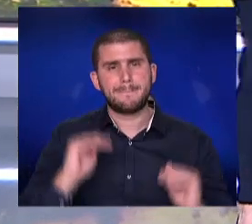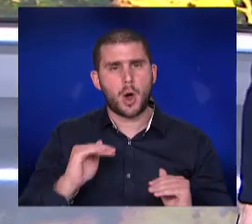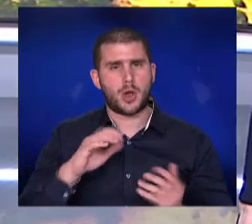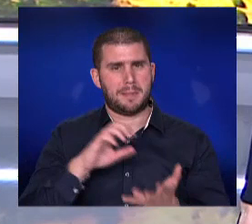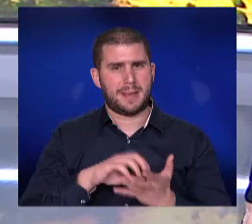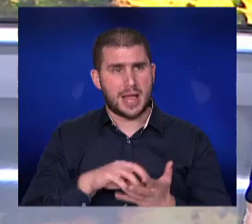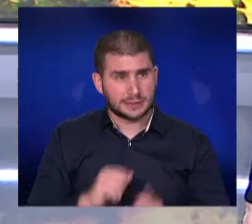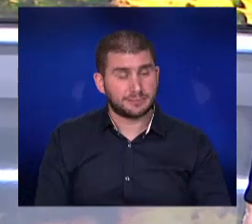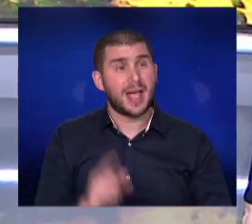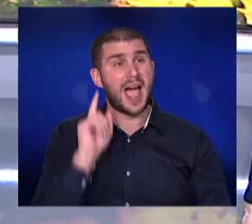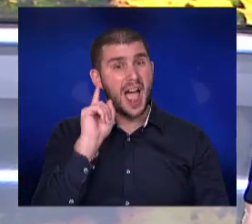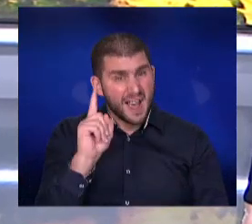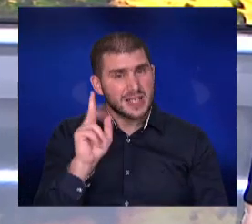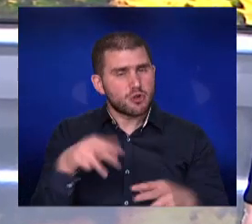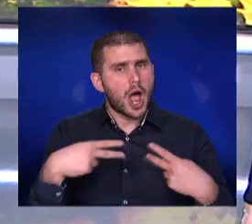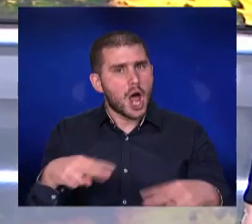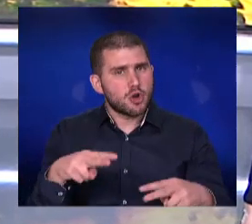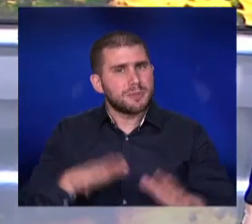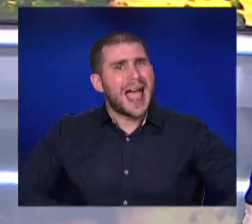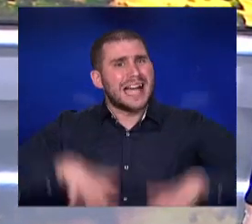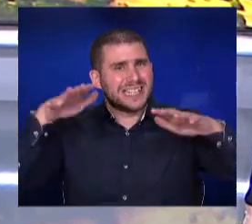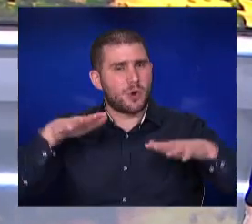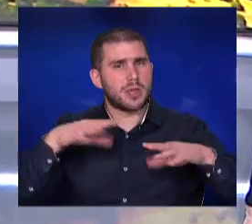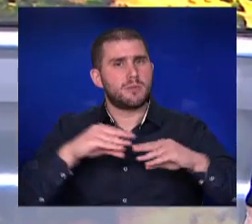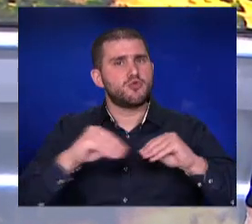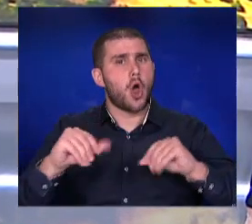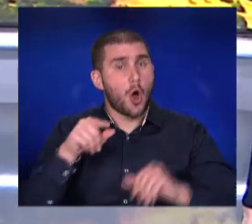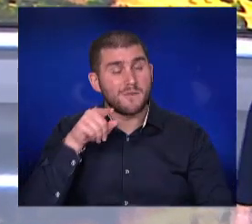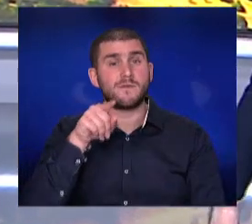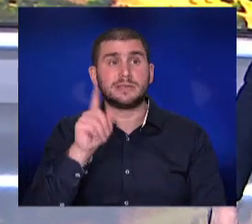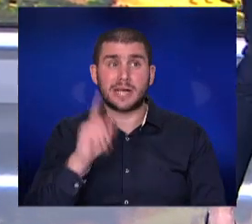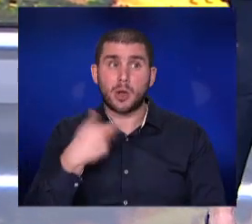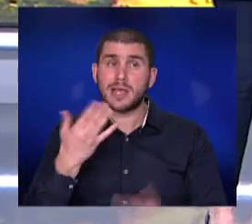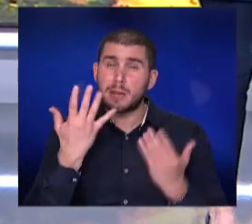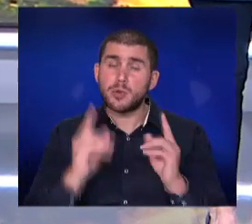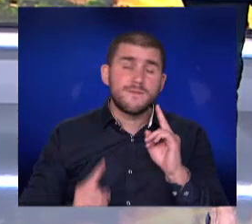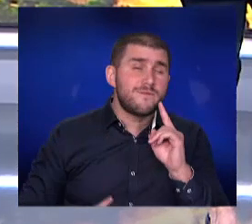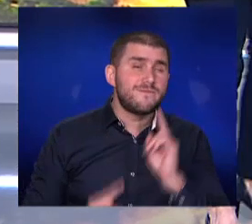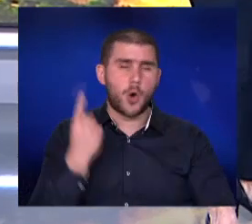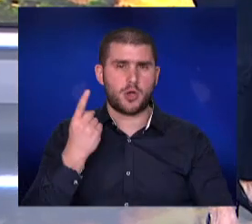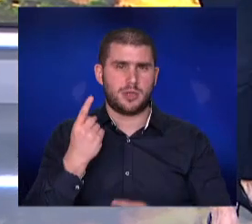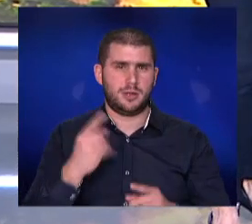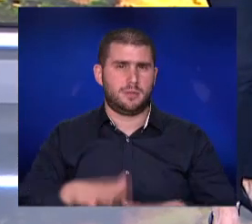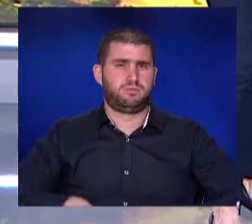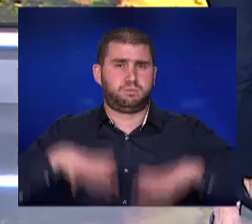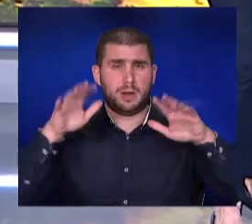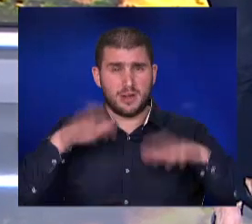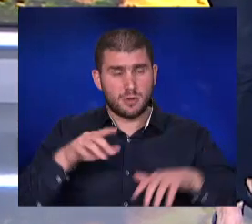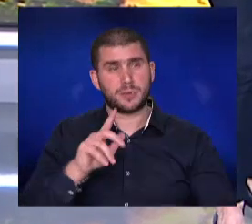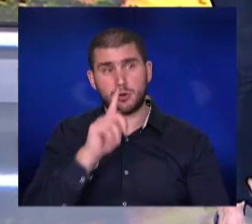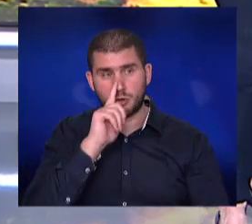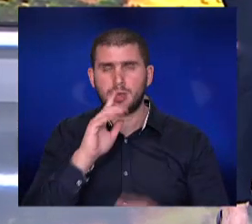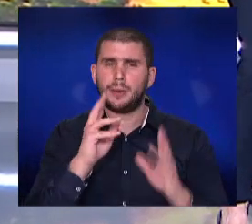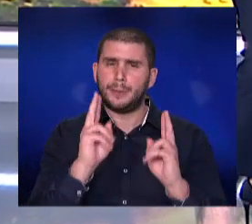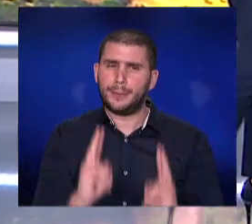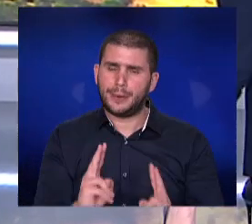המרכז, אבל קיים חשש מפני הצפות לאורך מישור החוף, שם אמורות לרדת כמויות יותר גדולות של משקעים. ראשון יש לנו את נחתה,